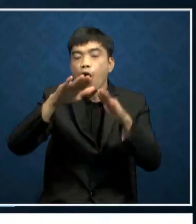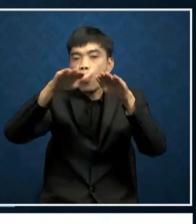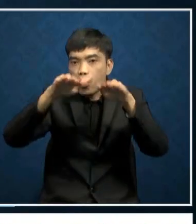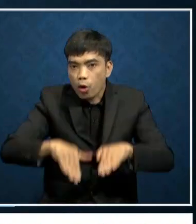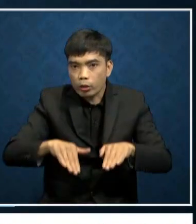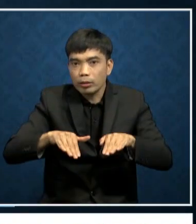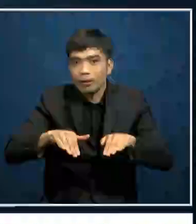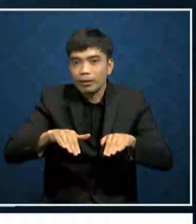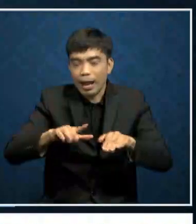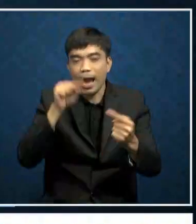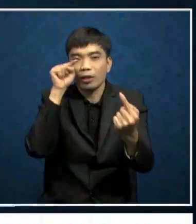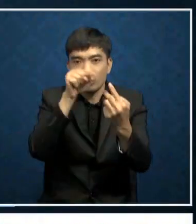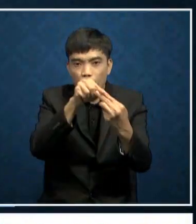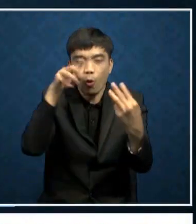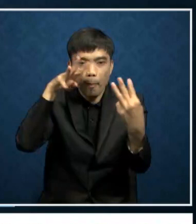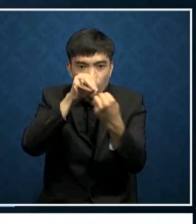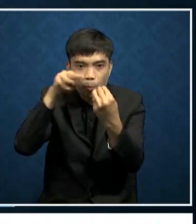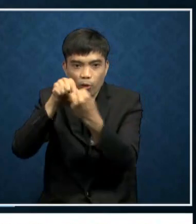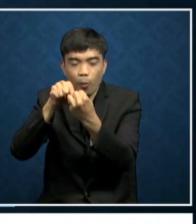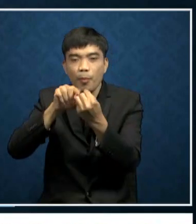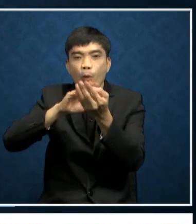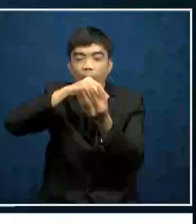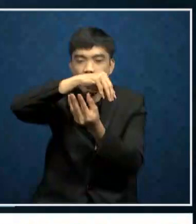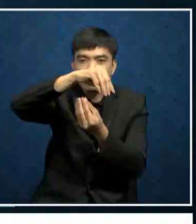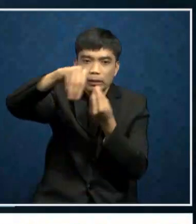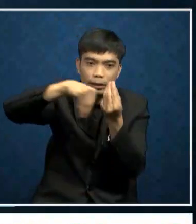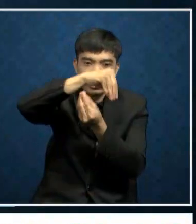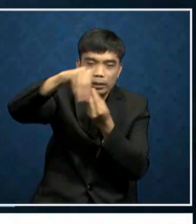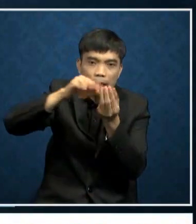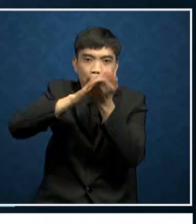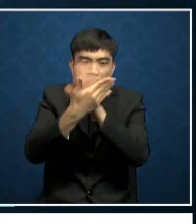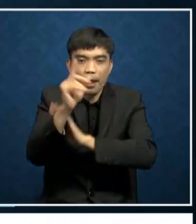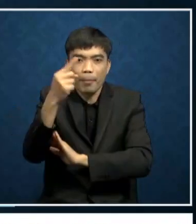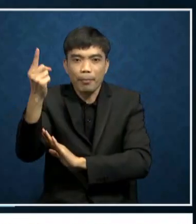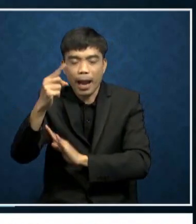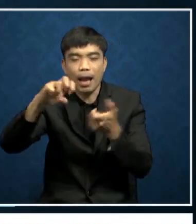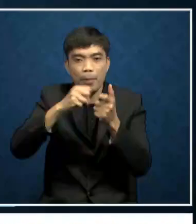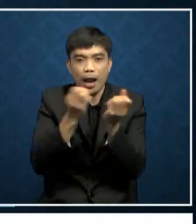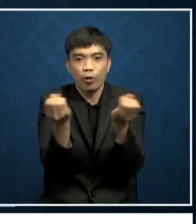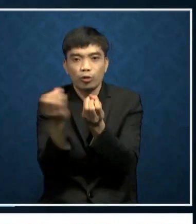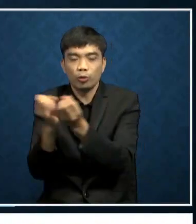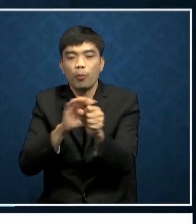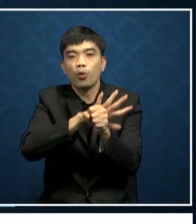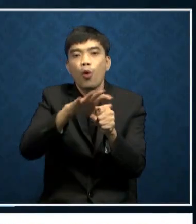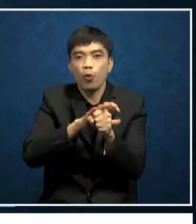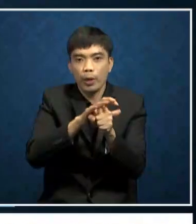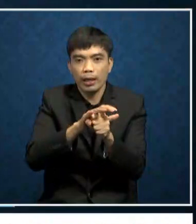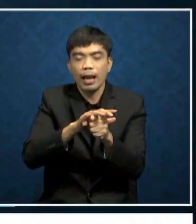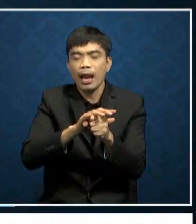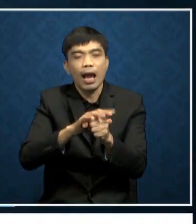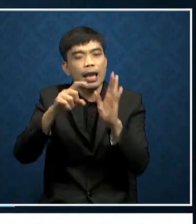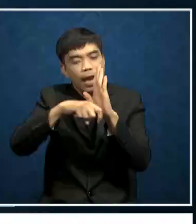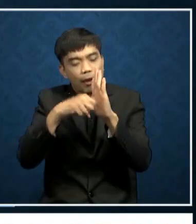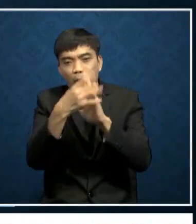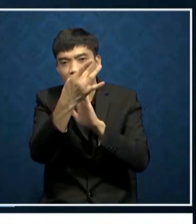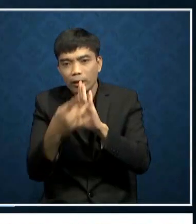ครับเพื่อให้มีความเหมาะสมกับสถานการณ์ที่มีการผันผวนไปนะครับสถานการณ์ของการระบาดของโรคโควิดนะครับความผันผลของปัจจัยต่างๆที่